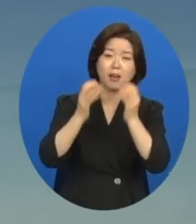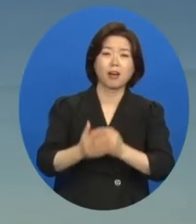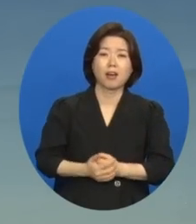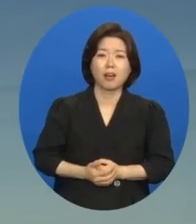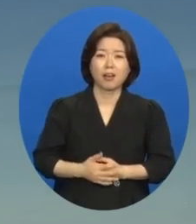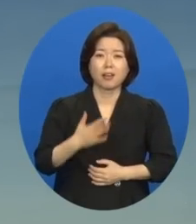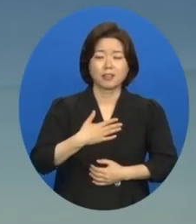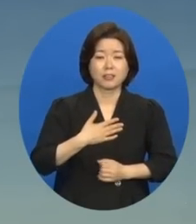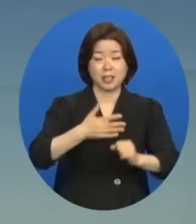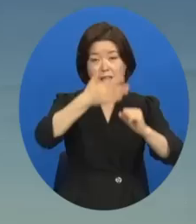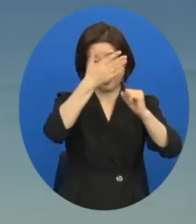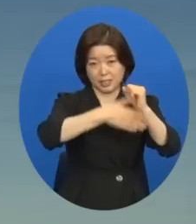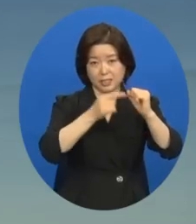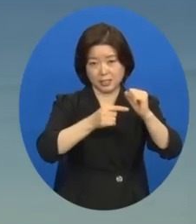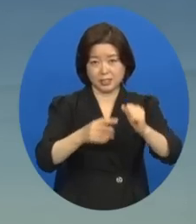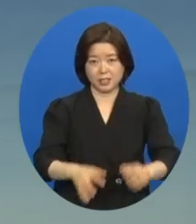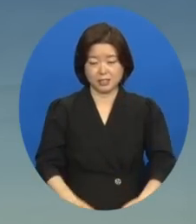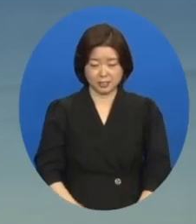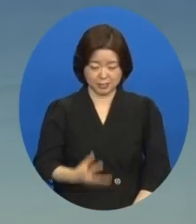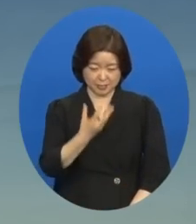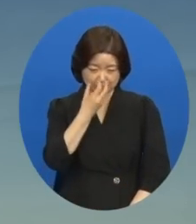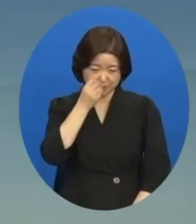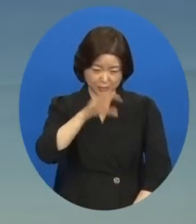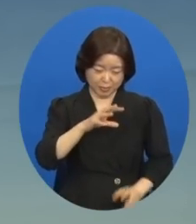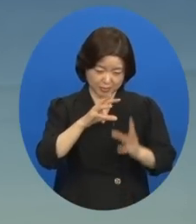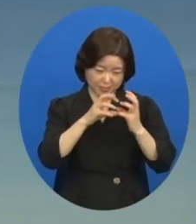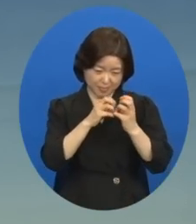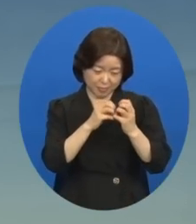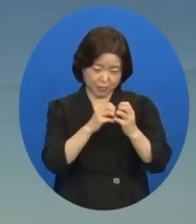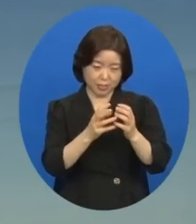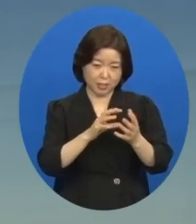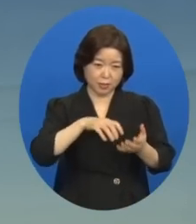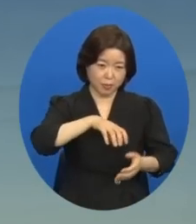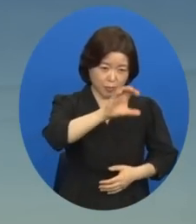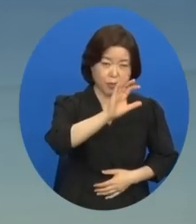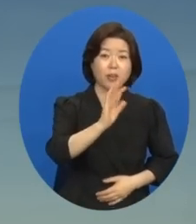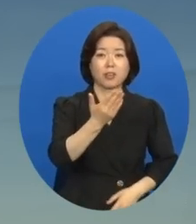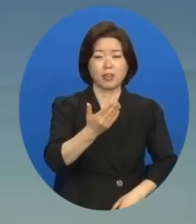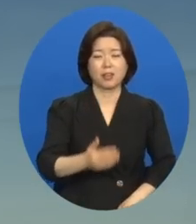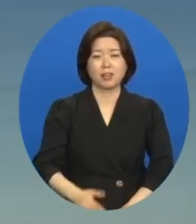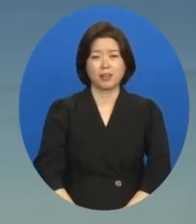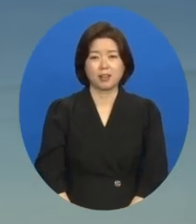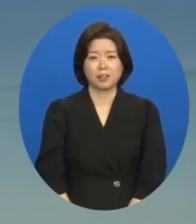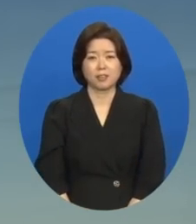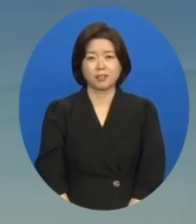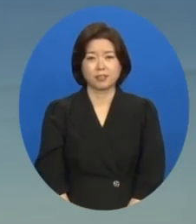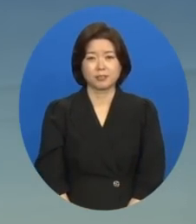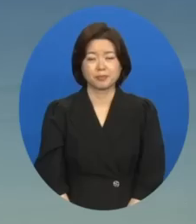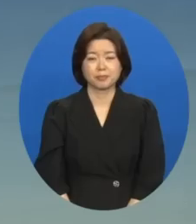제 프로필 사진을 그 휴지로 올리게 되었습니다.